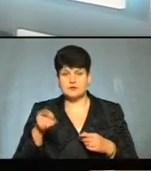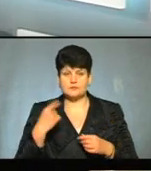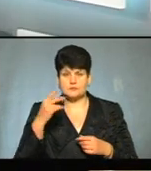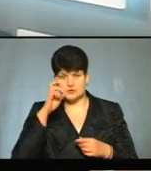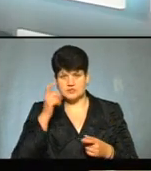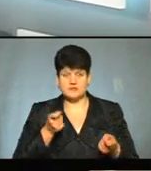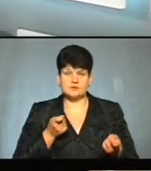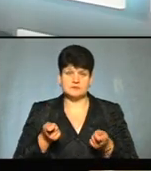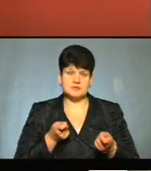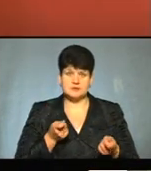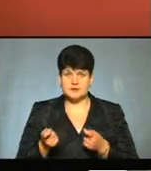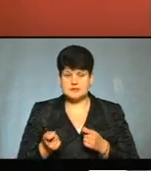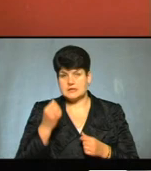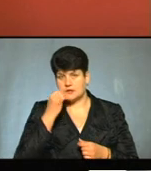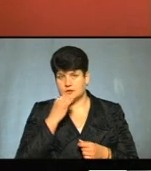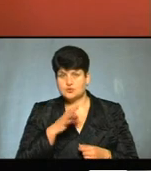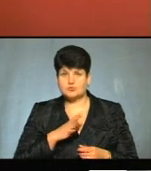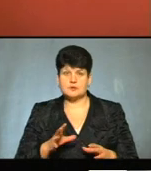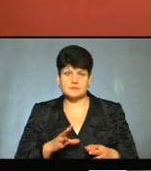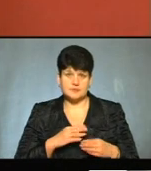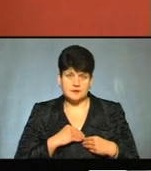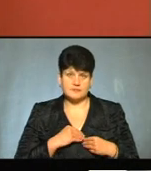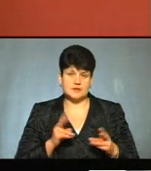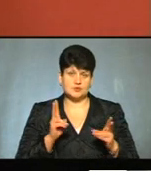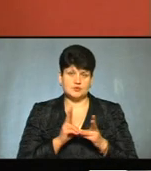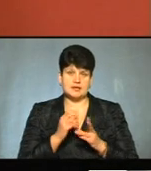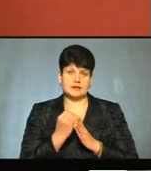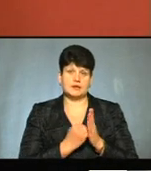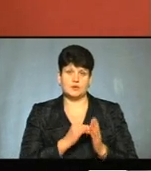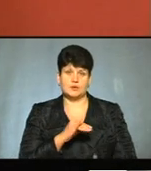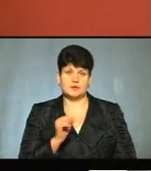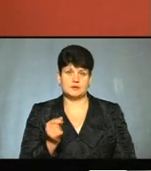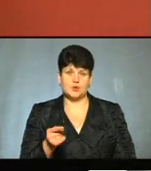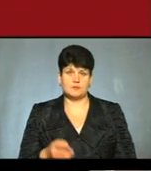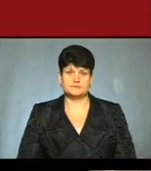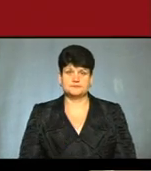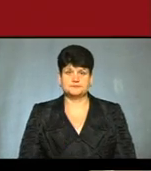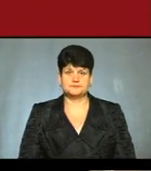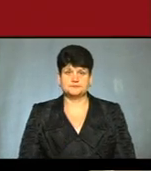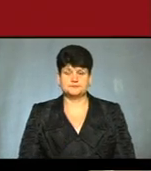Тернопільської облдержадміністрації. Дякую, що були з нами. До зустрічі на телеканалі «Я і Тернопіль».